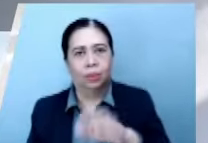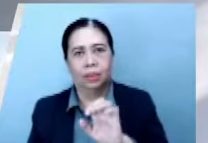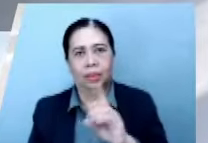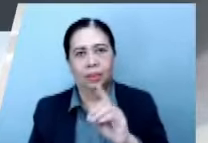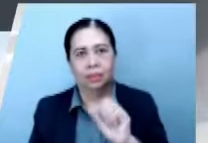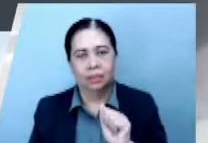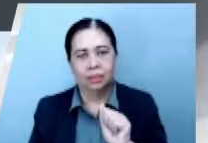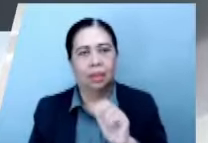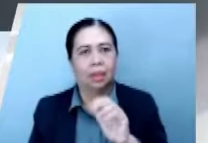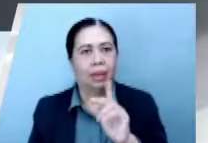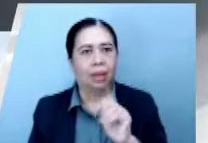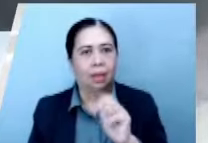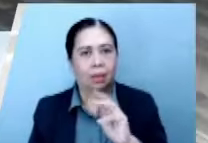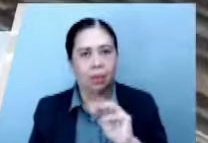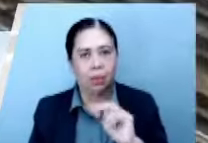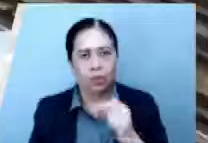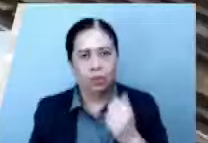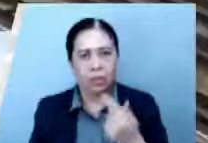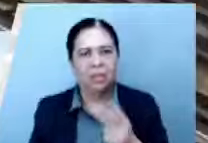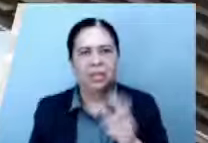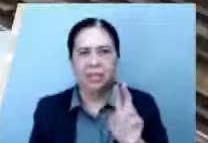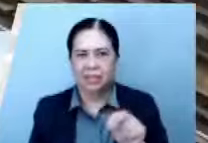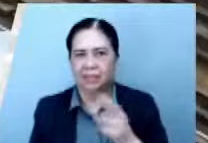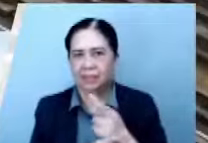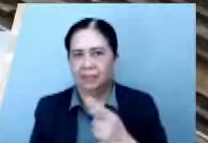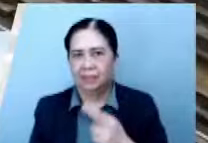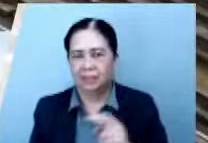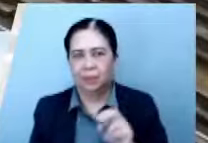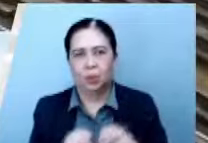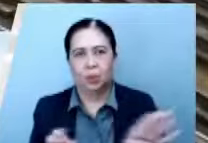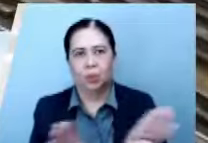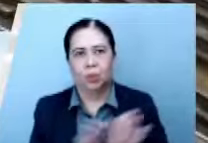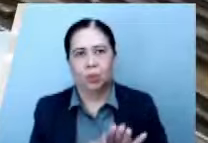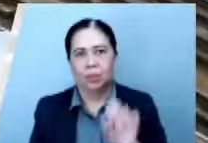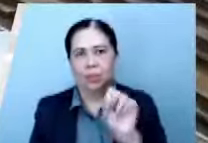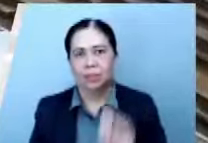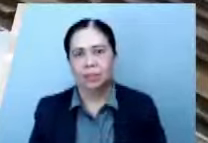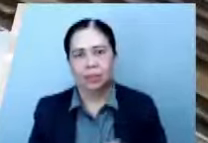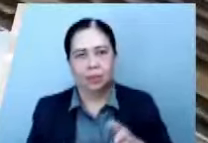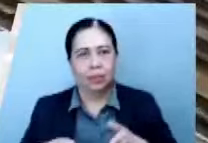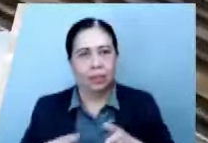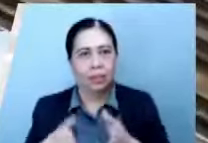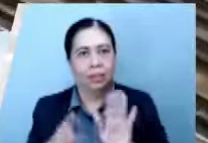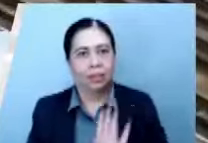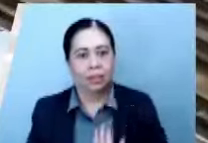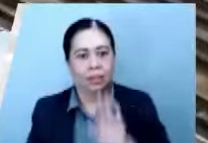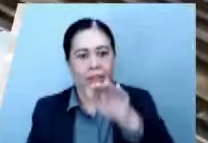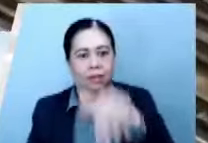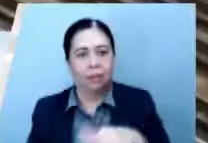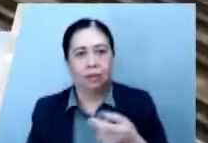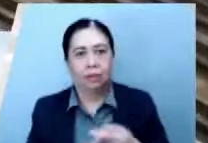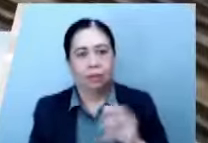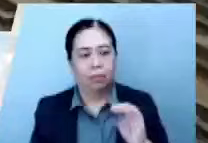itong kumpunihin para sa kaligtasan kaya sasara ang southbound lane ng flyover mula May 1 hanggang